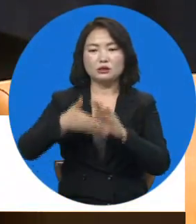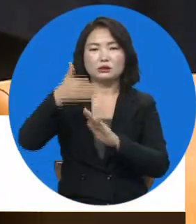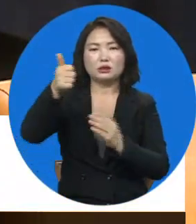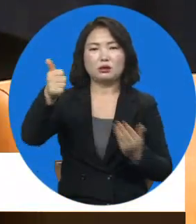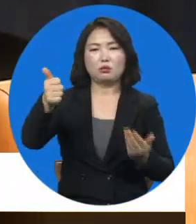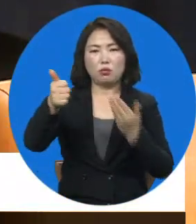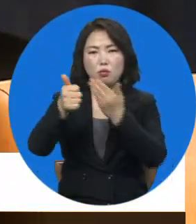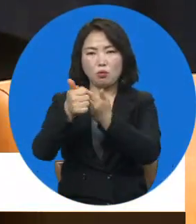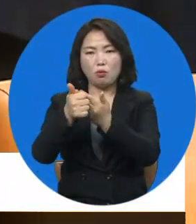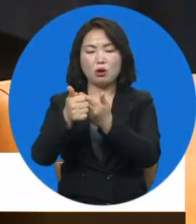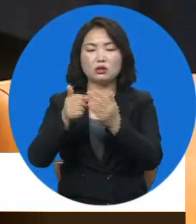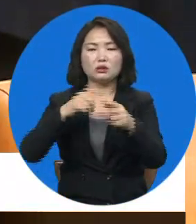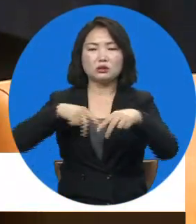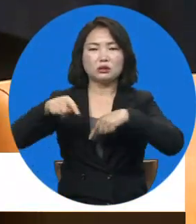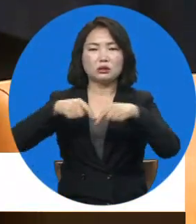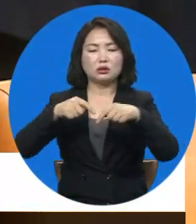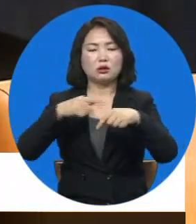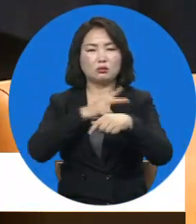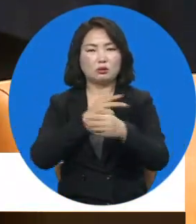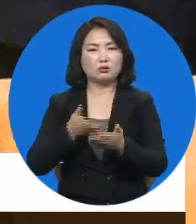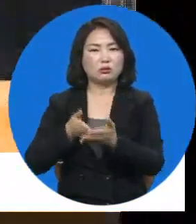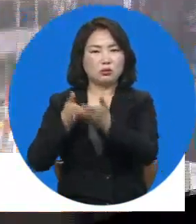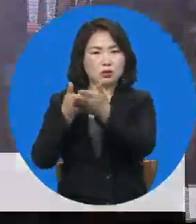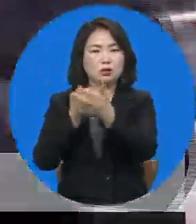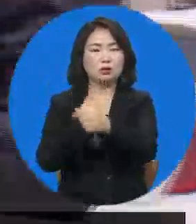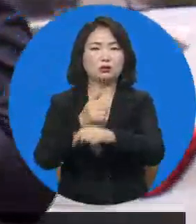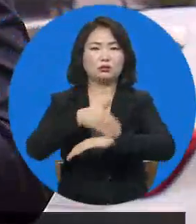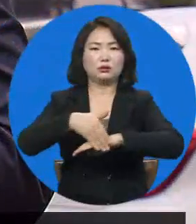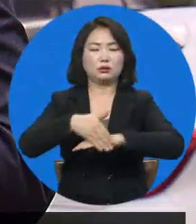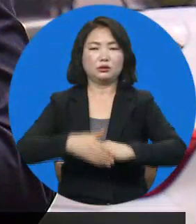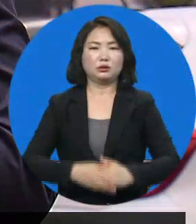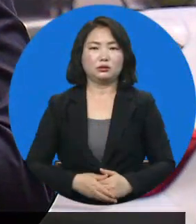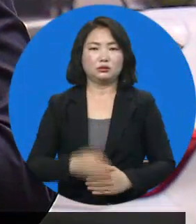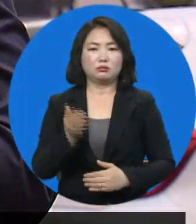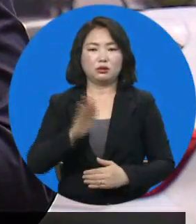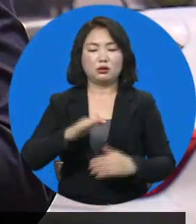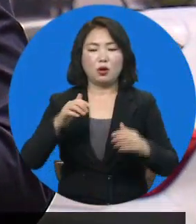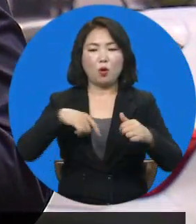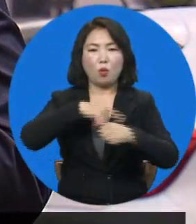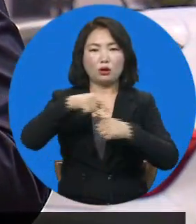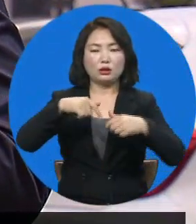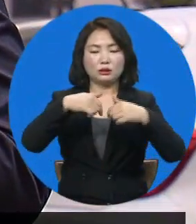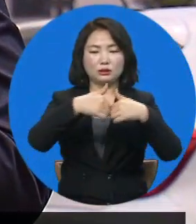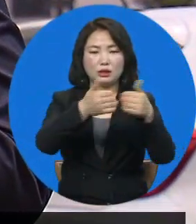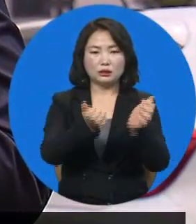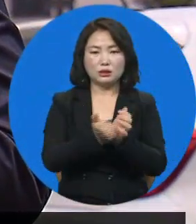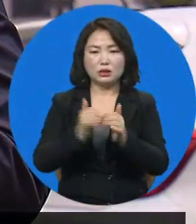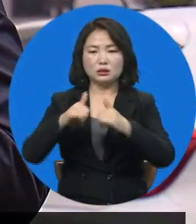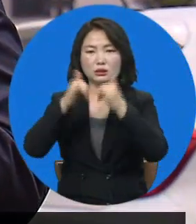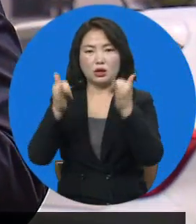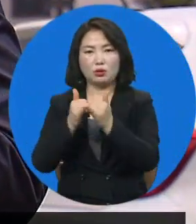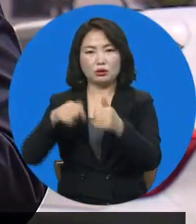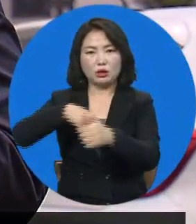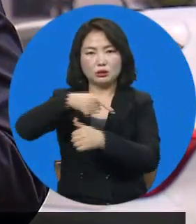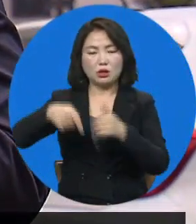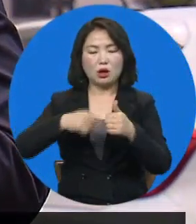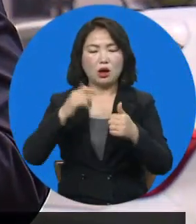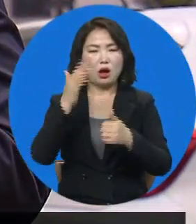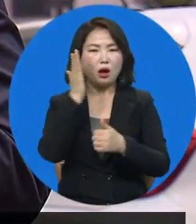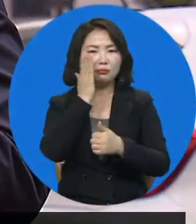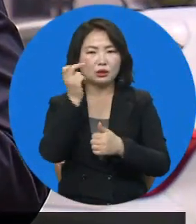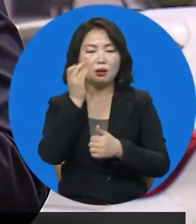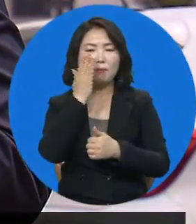어떤 c 집행부에 공고를 하는 형태로 진행해 팝니다 하지만 환경단체와 사회단체 등으로 구성된 앞산